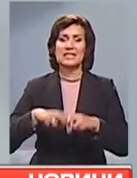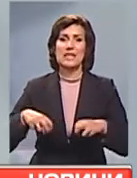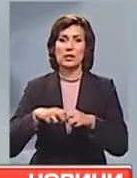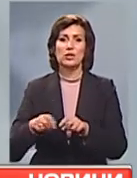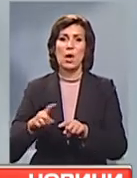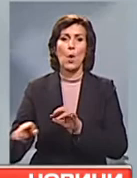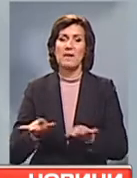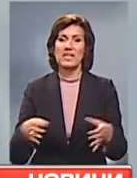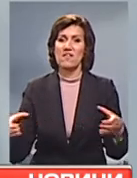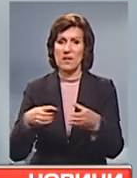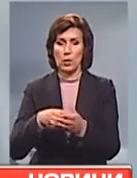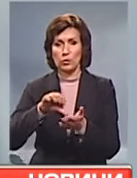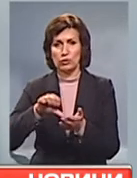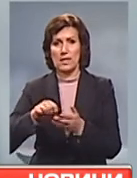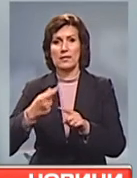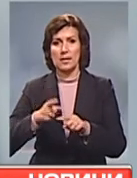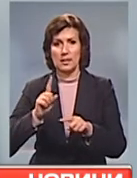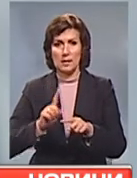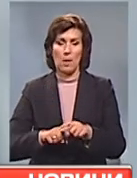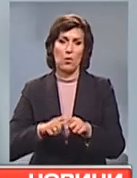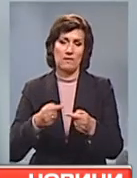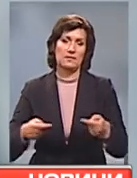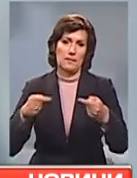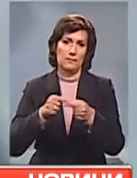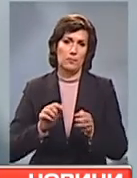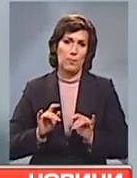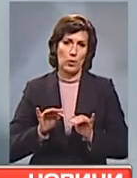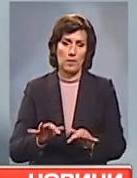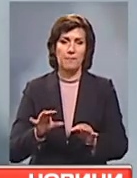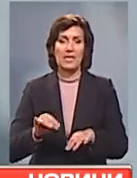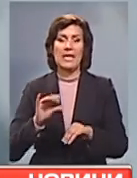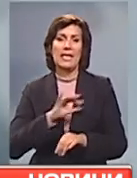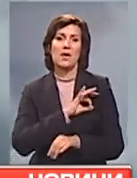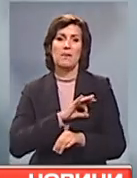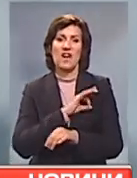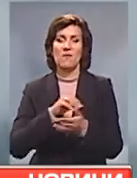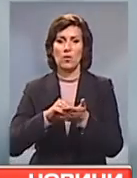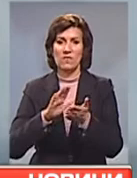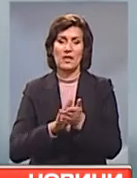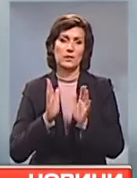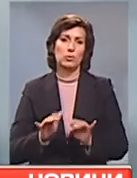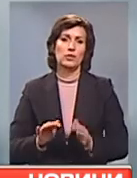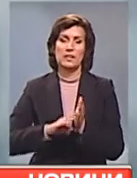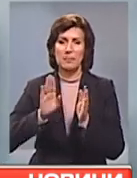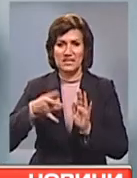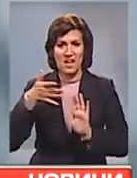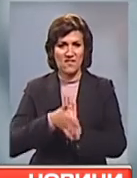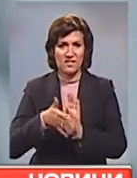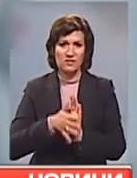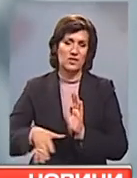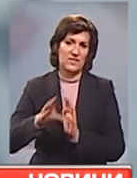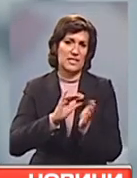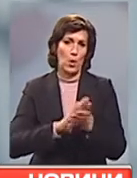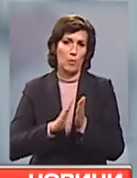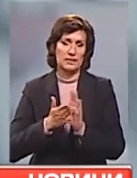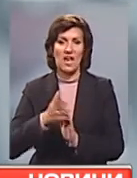оперативна група, члени якої вивчають обставини події. І правову кваліфікацію події буде здійснена після вивчення всіх її